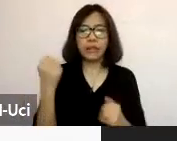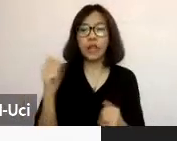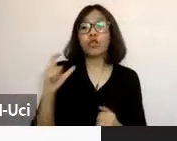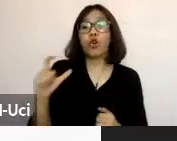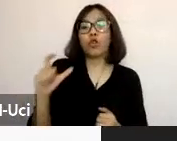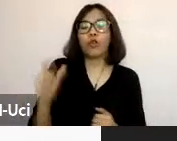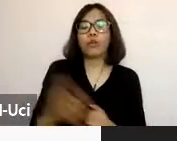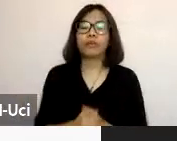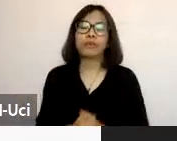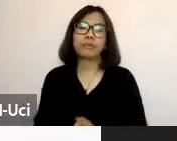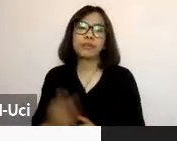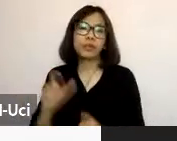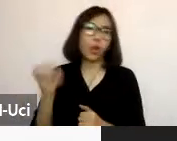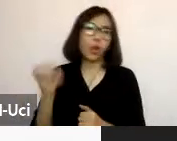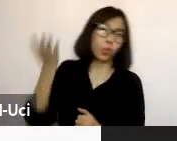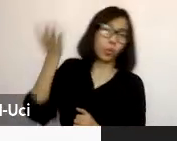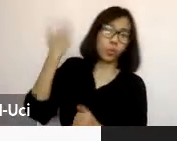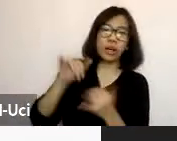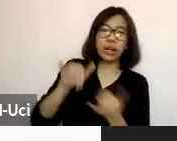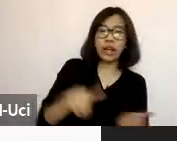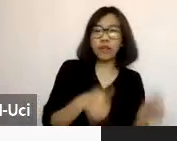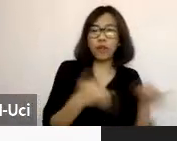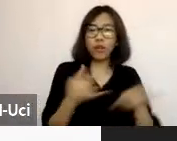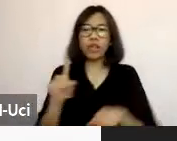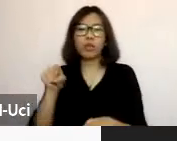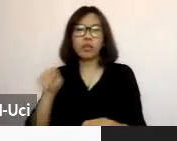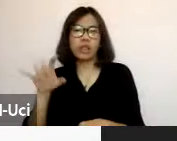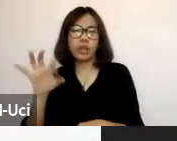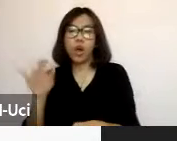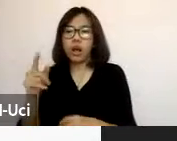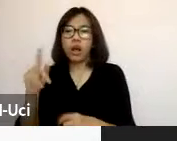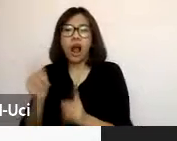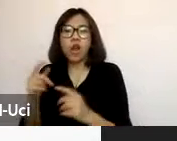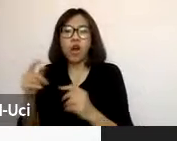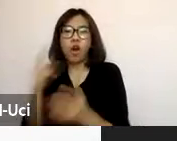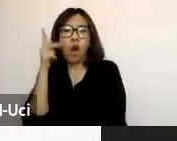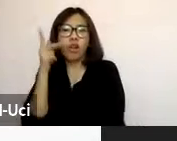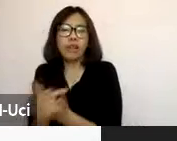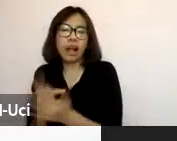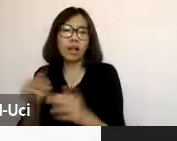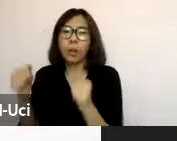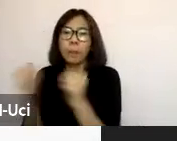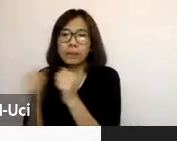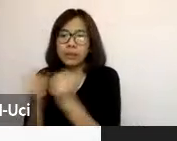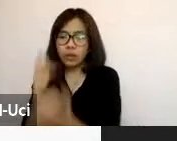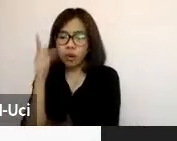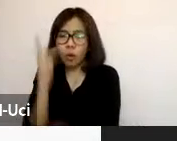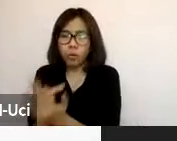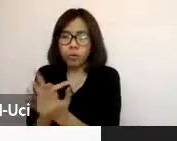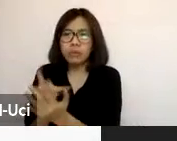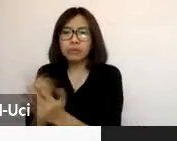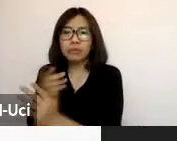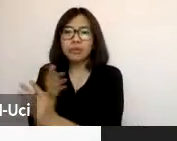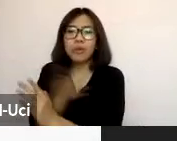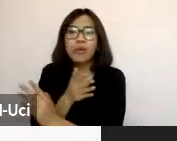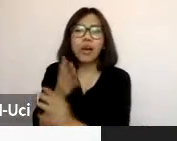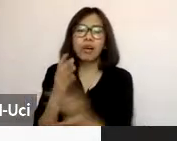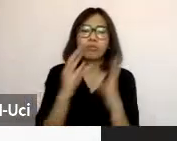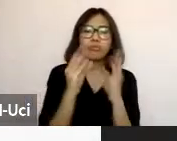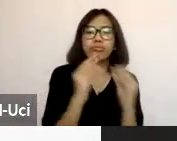sebelum revolusi industri pertama kontrak itu selalu dibuat berdasarkan negosiasi